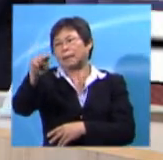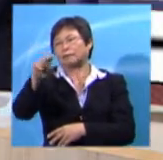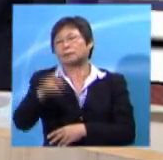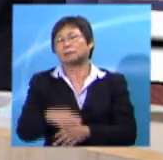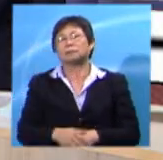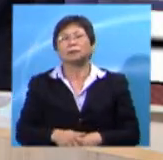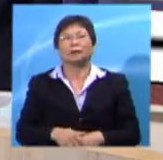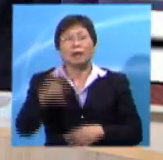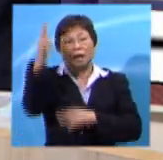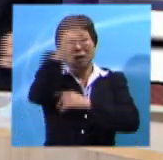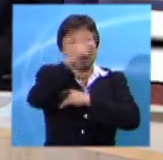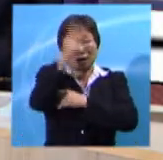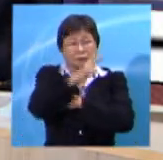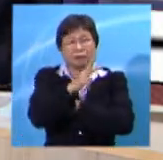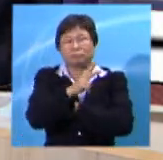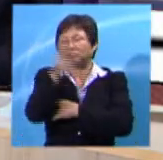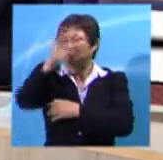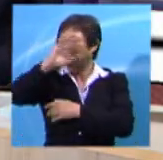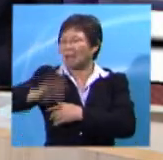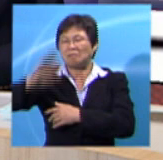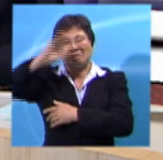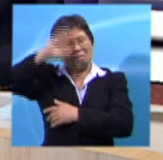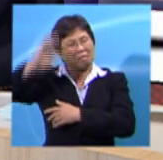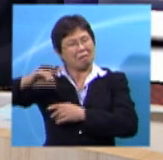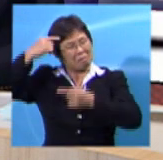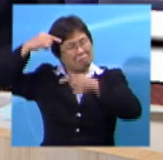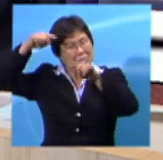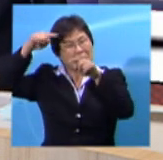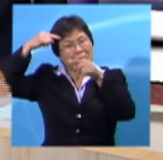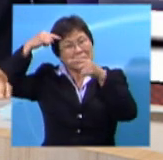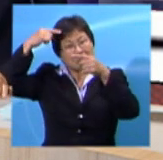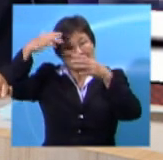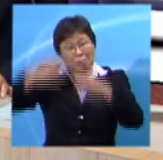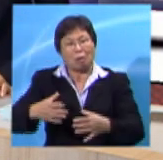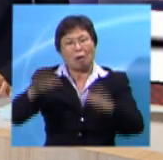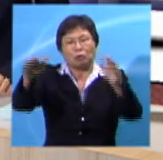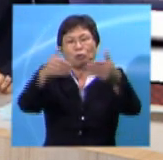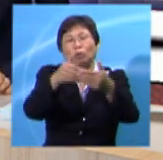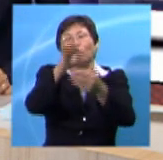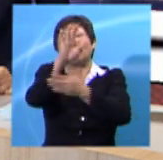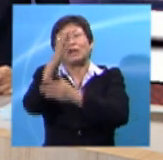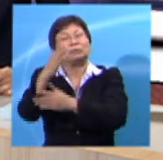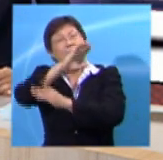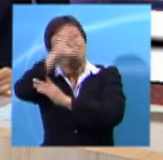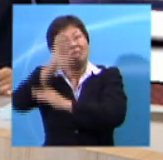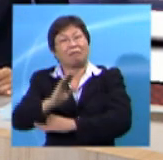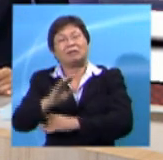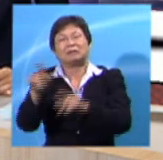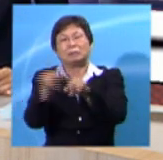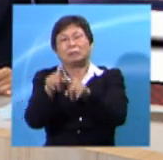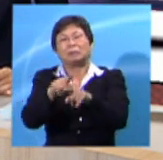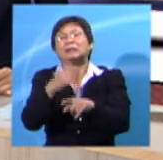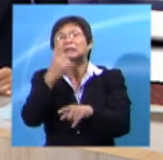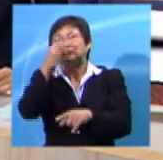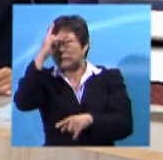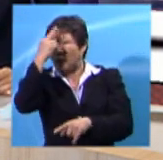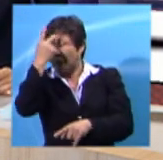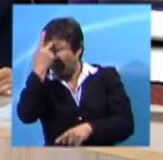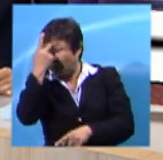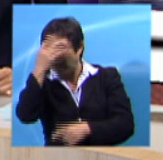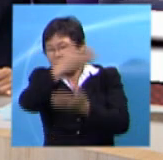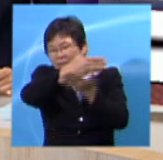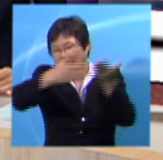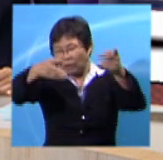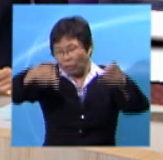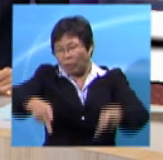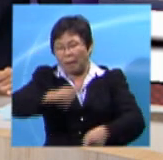penjamin kerajaan tidak pernah membuat keputusan untuk menutup laman sosial Facebook sepertimana yang disalah tafsir sesetengah